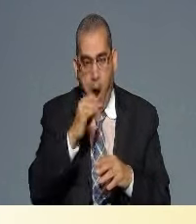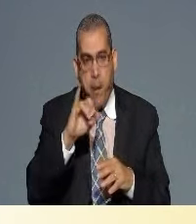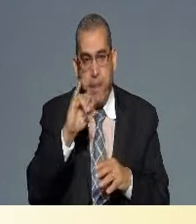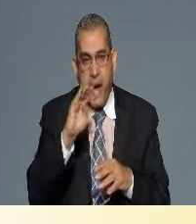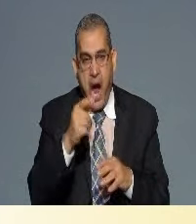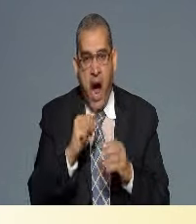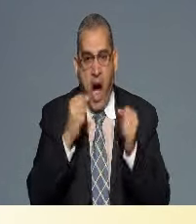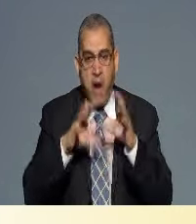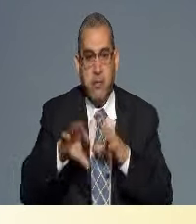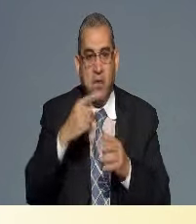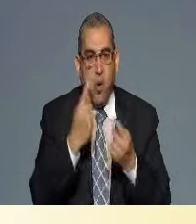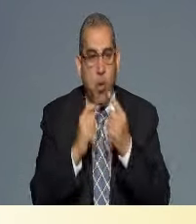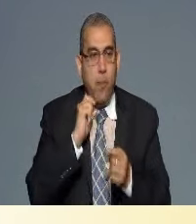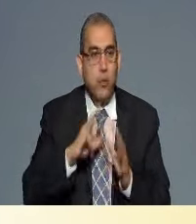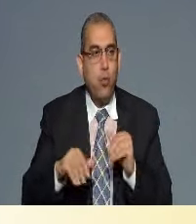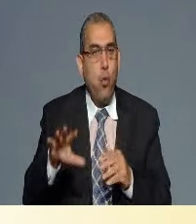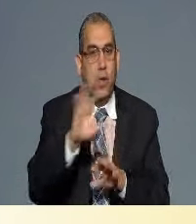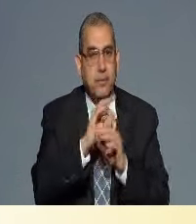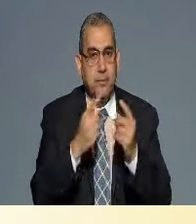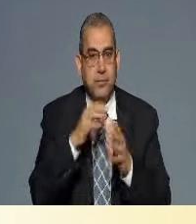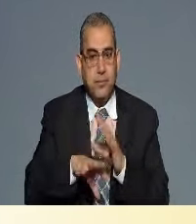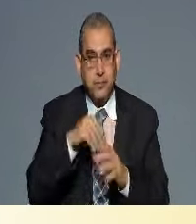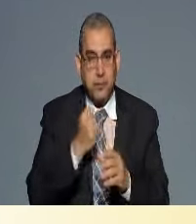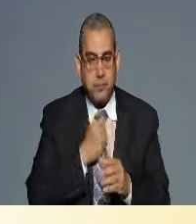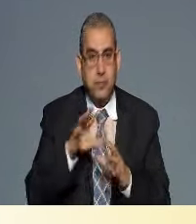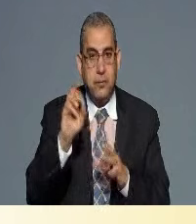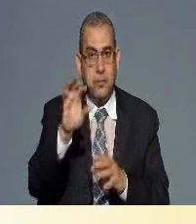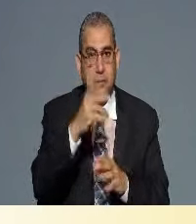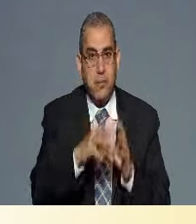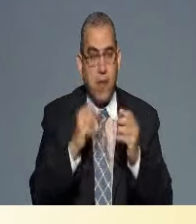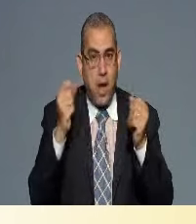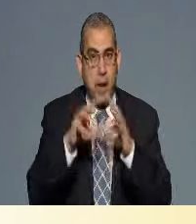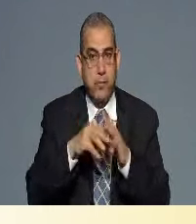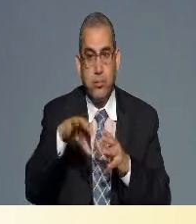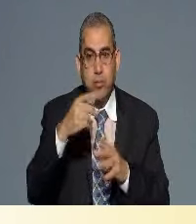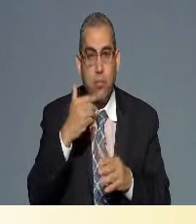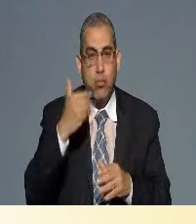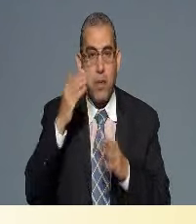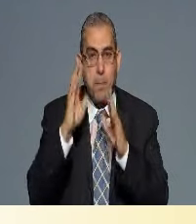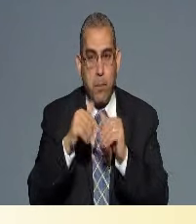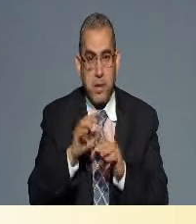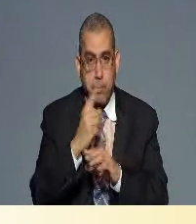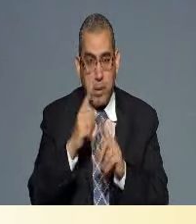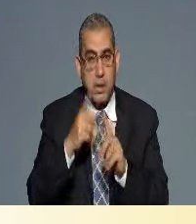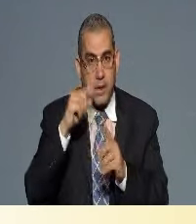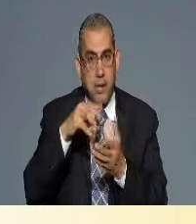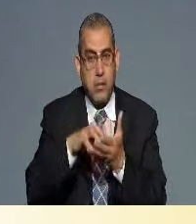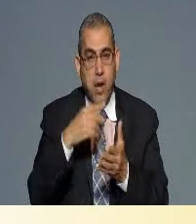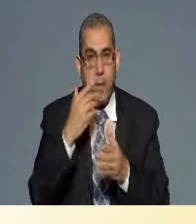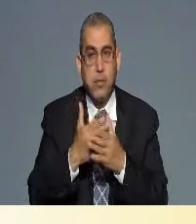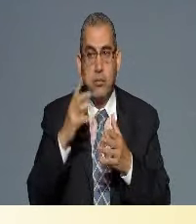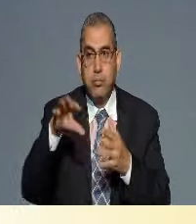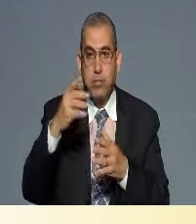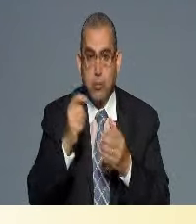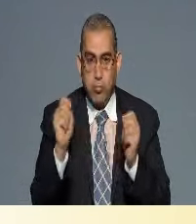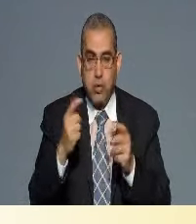في جميع أنحاء الجمهورية لمشروعات الدولة. أنا بتكلم بس سيادتك على جهاز مستقبل مصر، ولكن تنفذ في توقيتات سريعة جدا